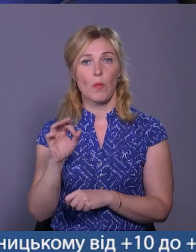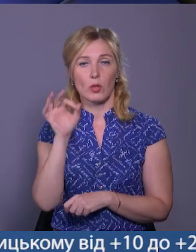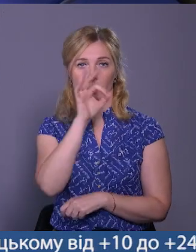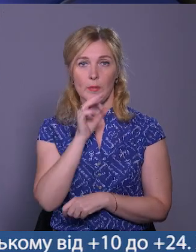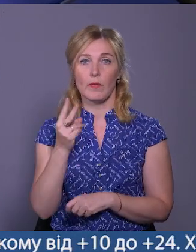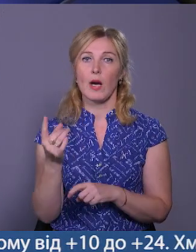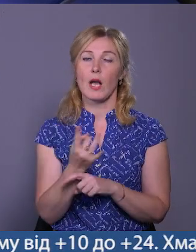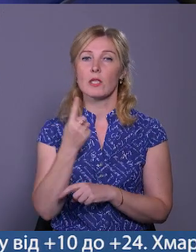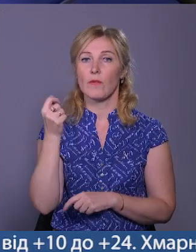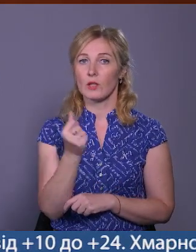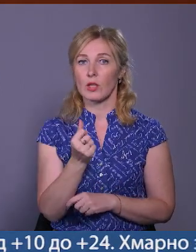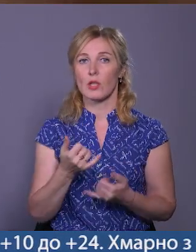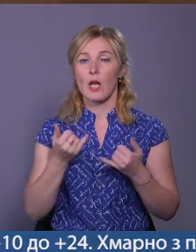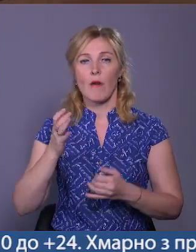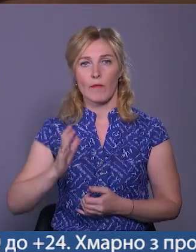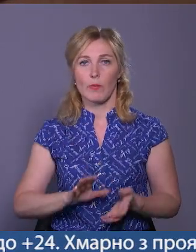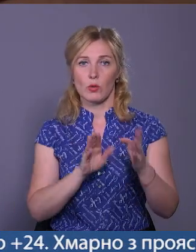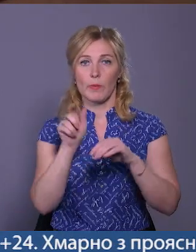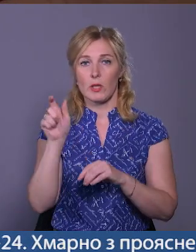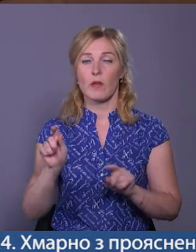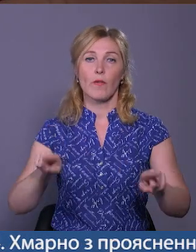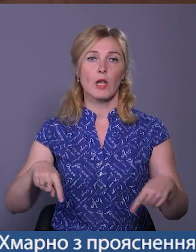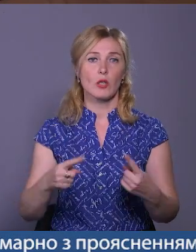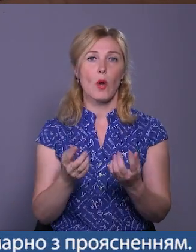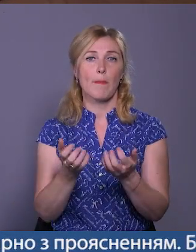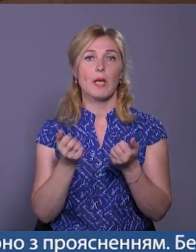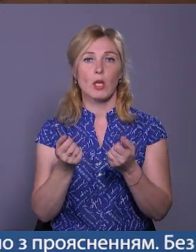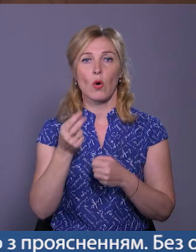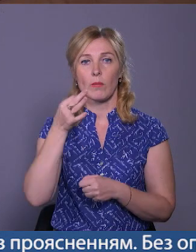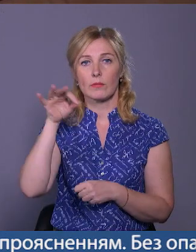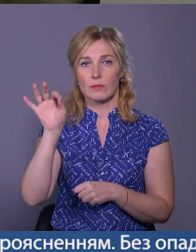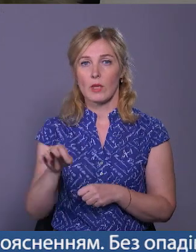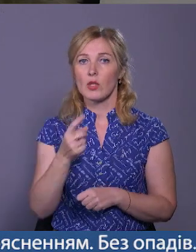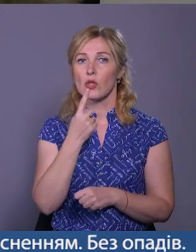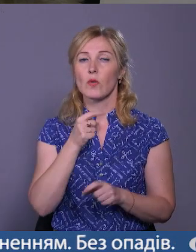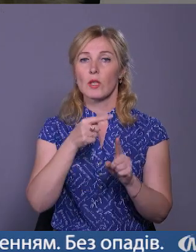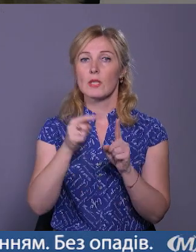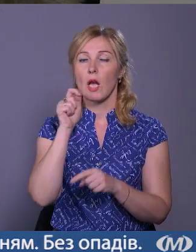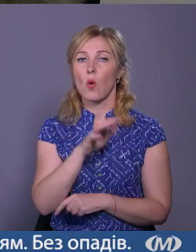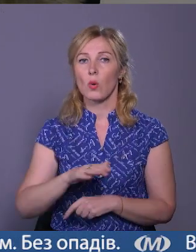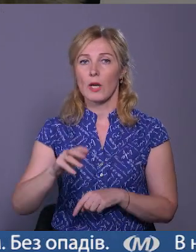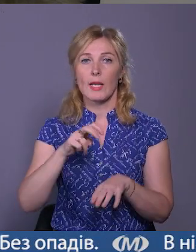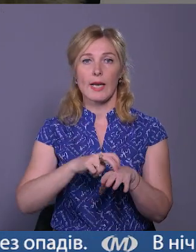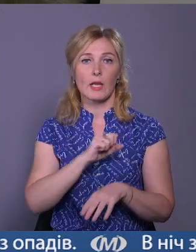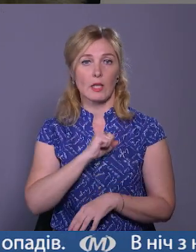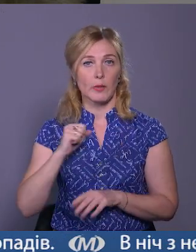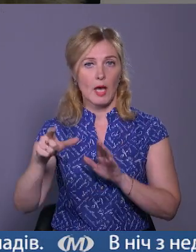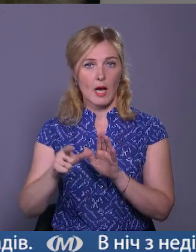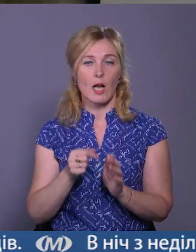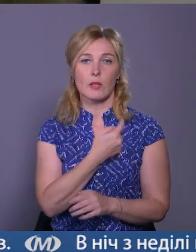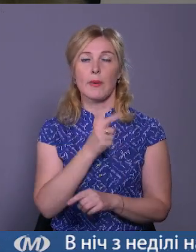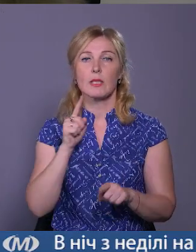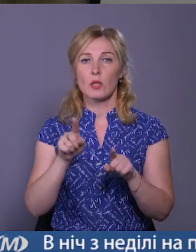двічі на тиждень тут для вимушених переселенців влаштовують прийом фахівці Червоного Хреста України лікар-терапевт разом із